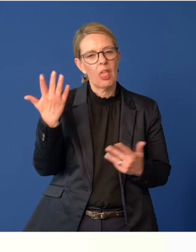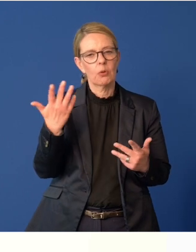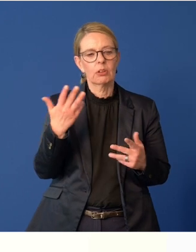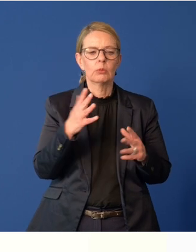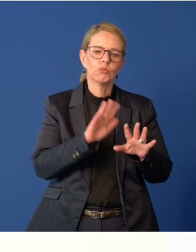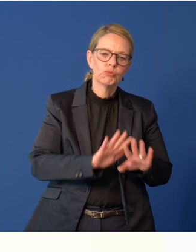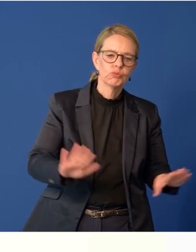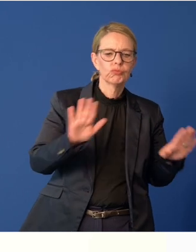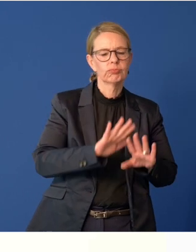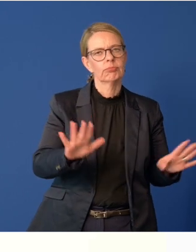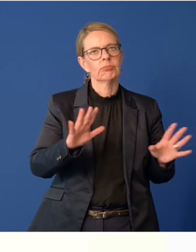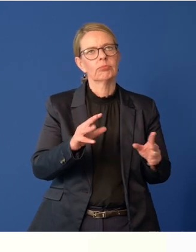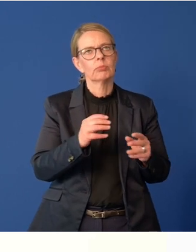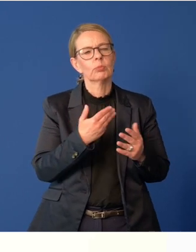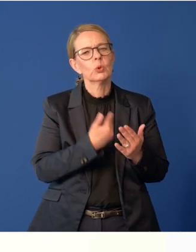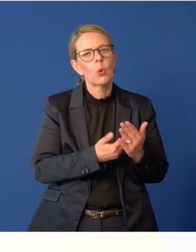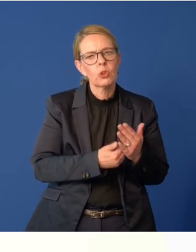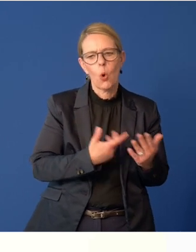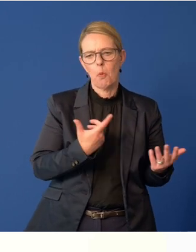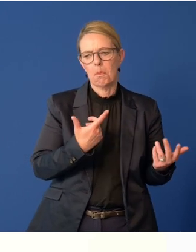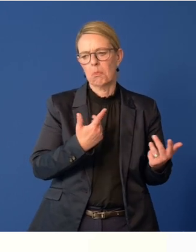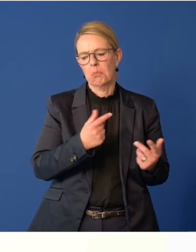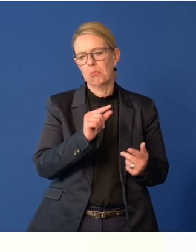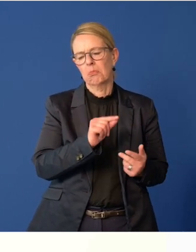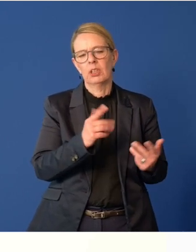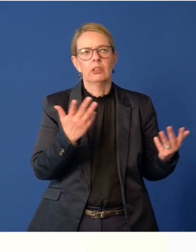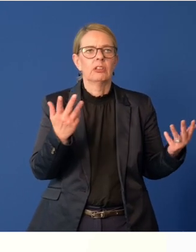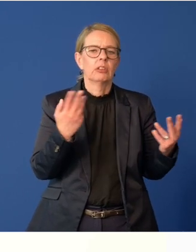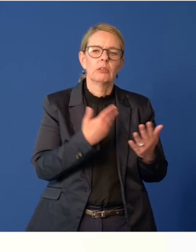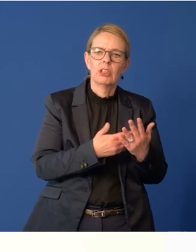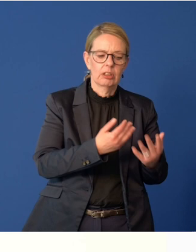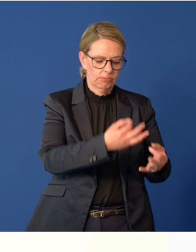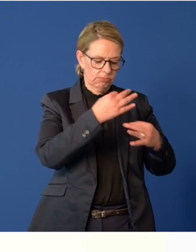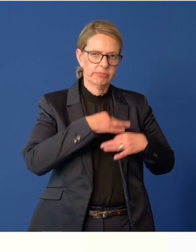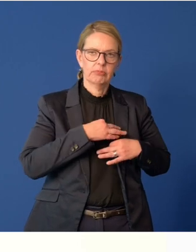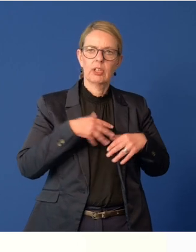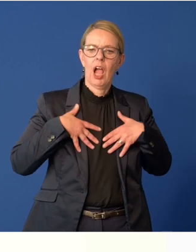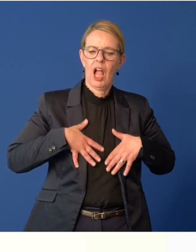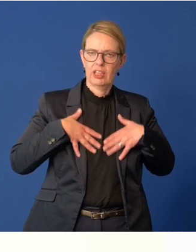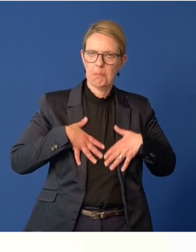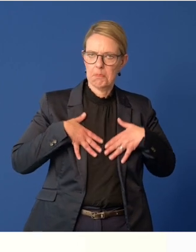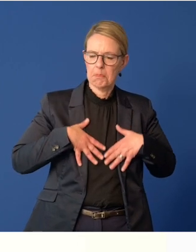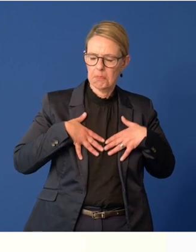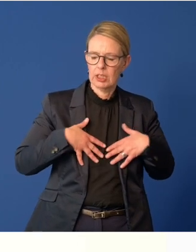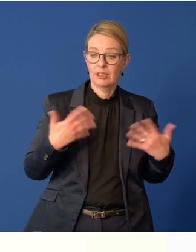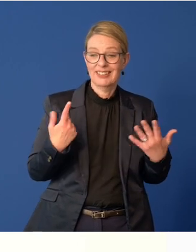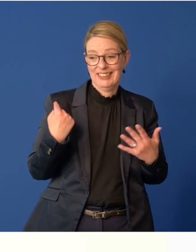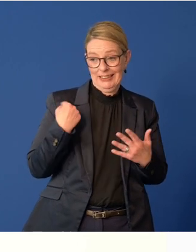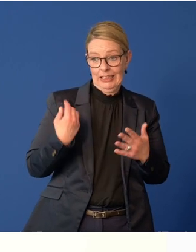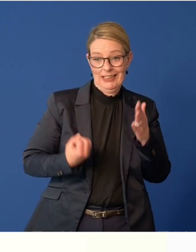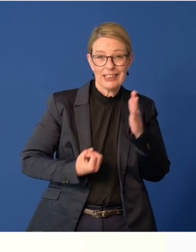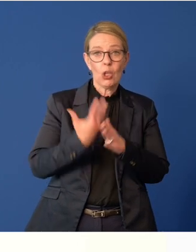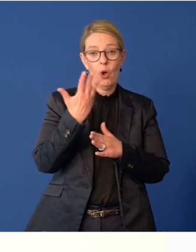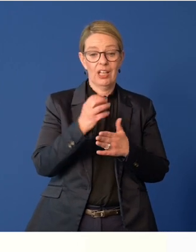mit eher milden Krankheitssymptomen, mit beispielsweise Infektionen der Atemwege. Das